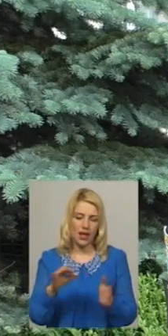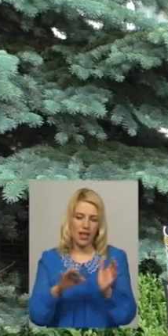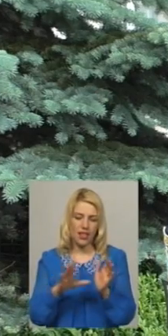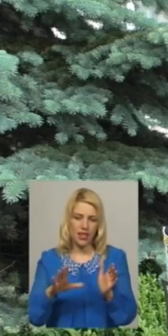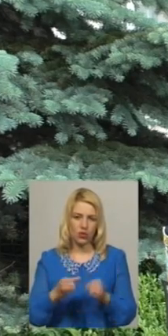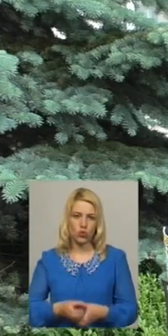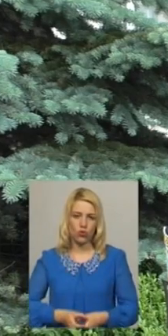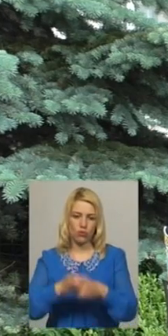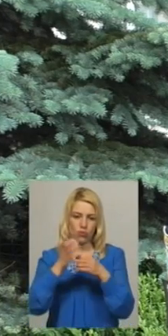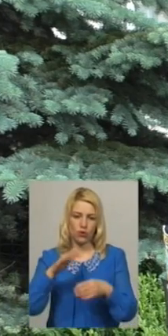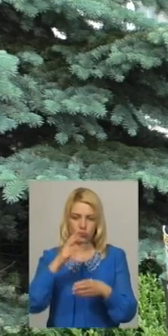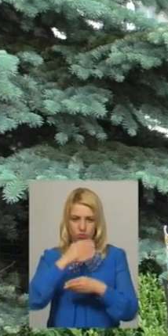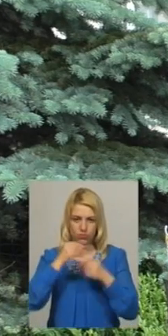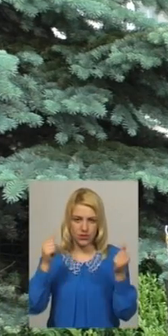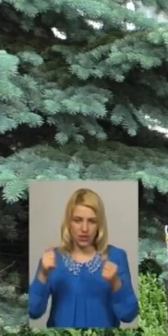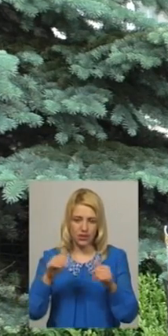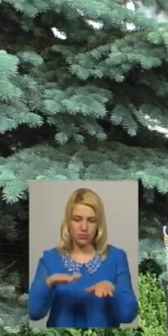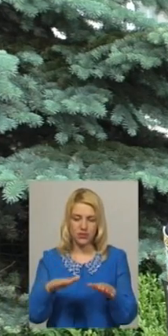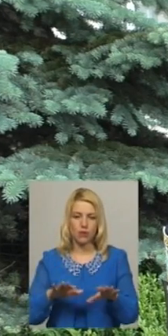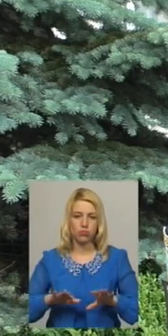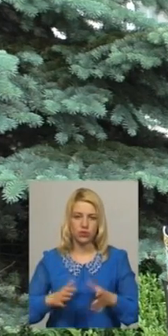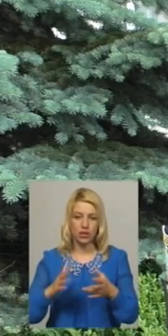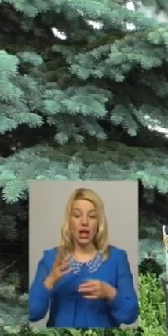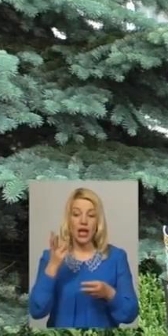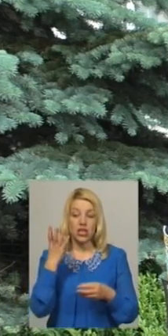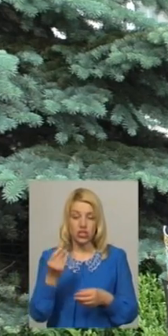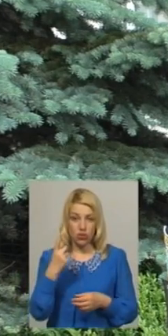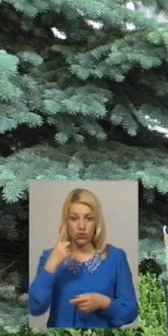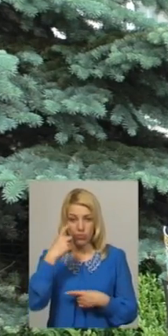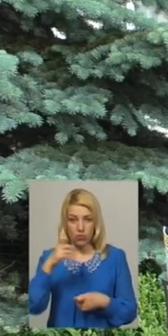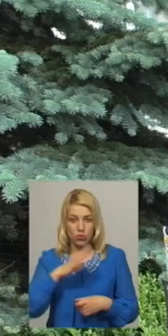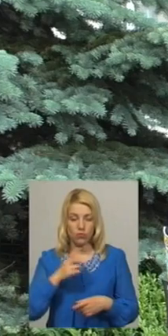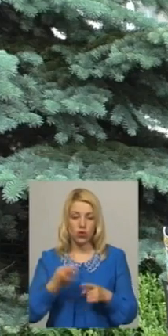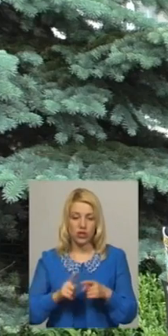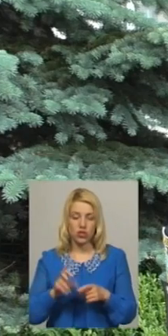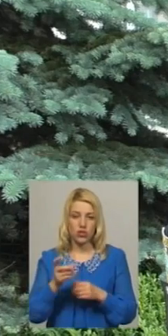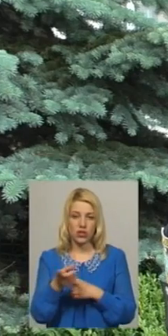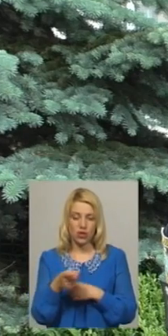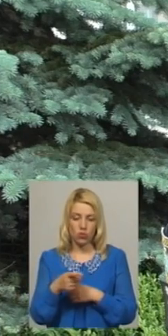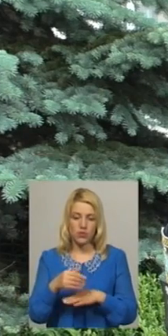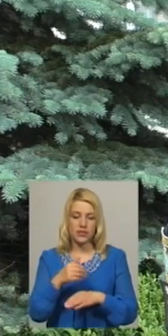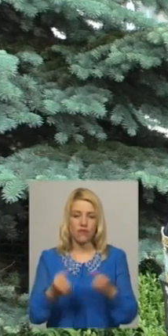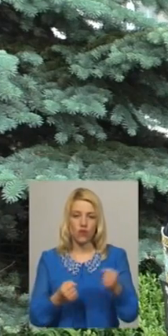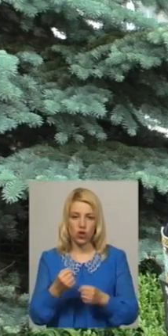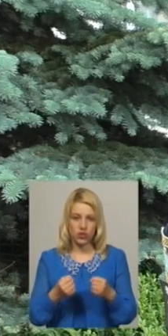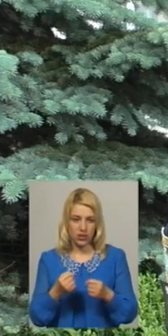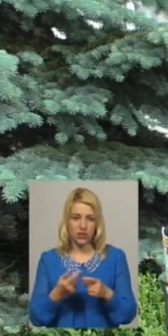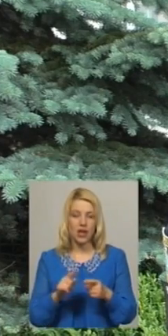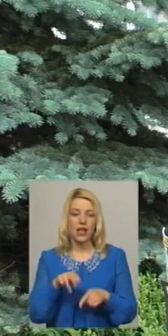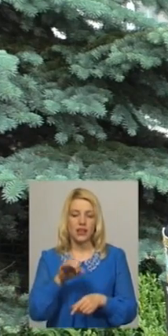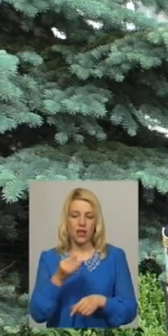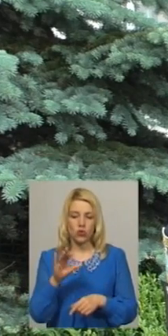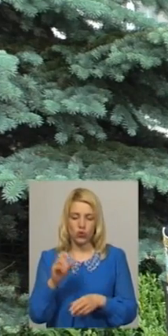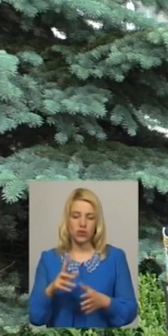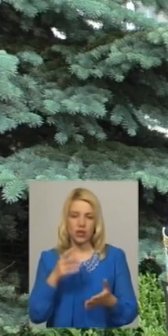після чого зник з місця події. Ще одне повідомлення надійшло про те, що на вулиці Тернопільська водій, керуючи транспортним засобом «Тойота»,